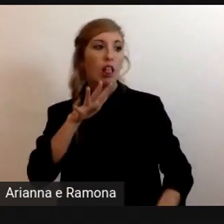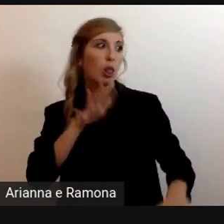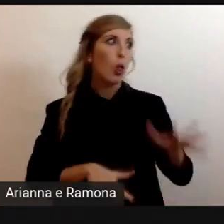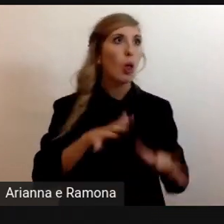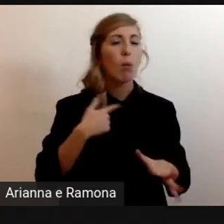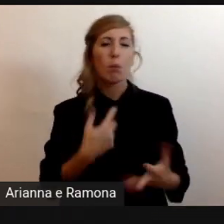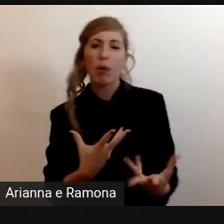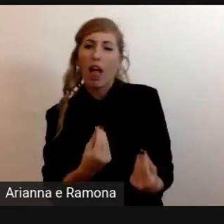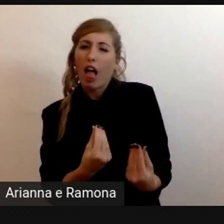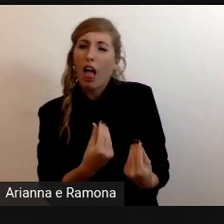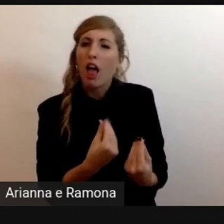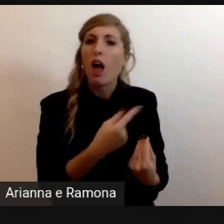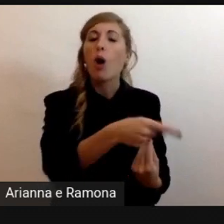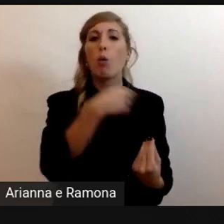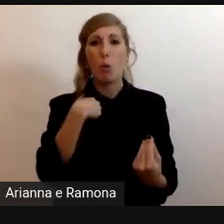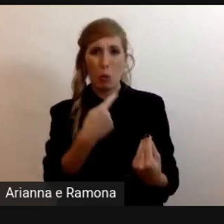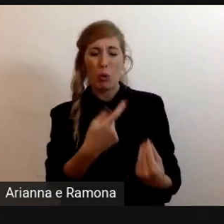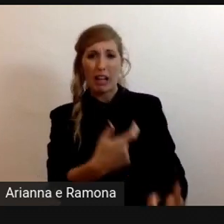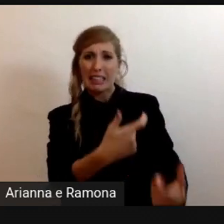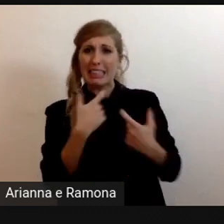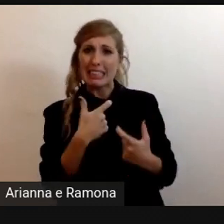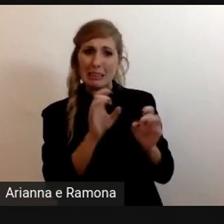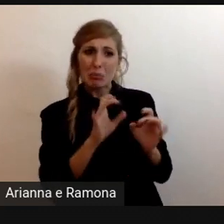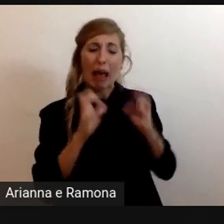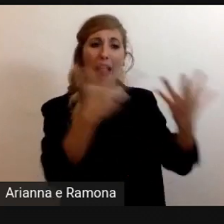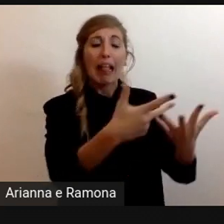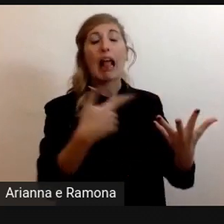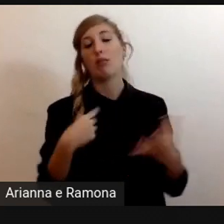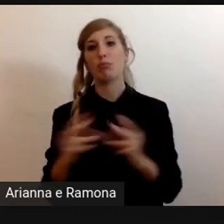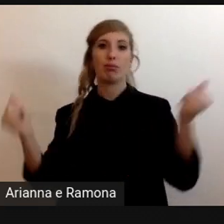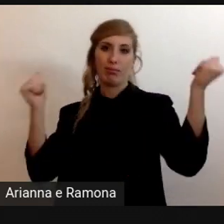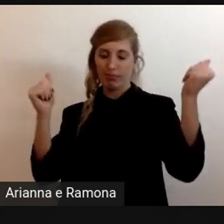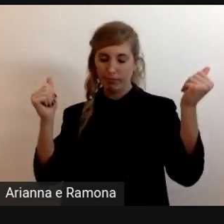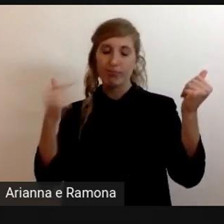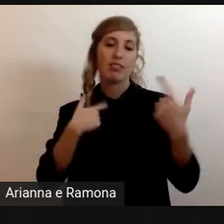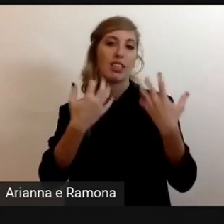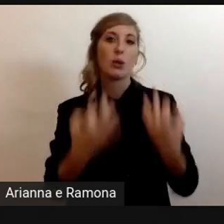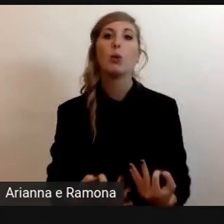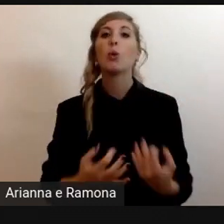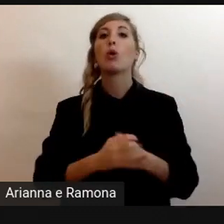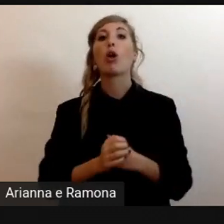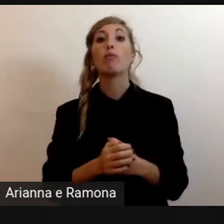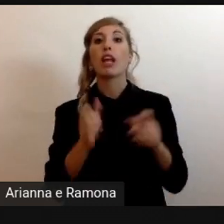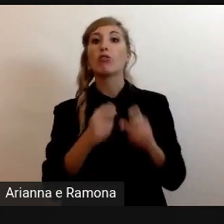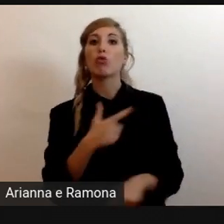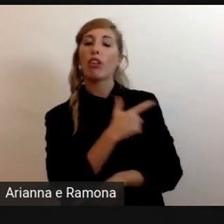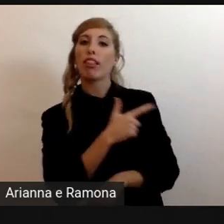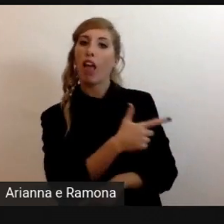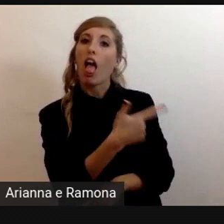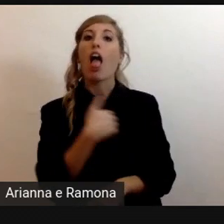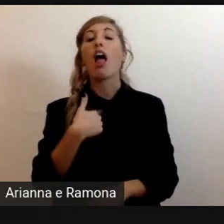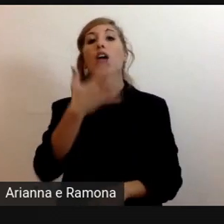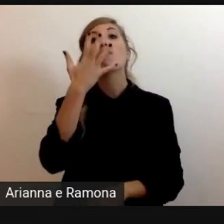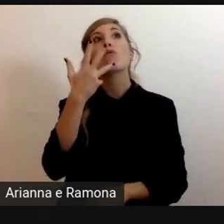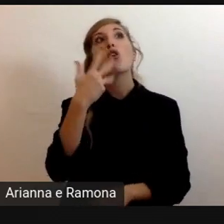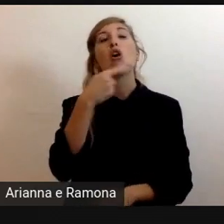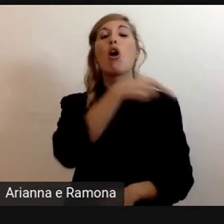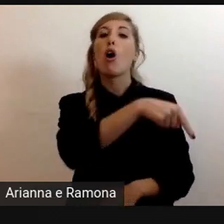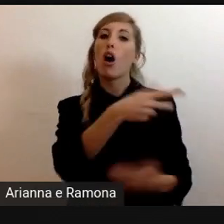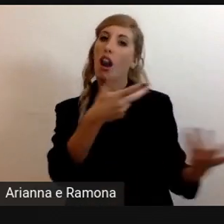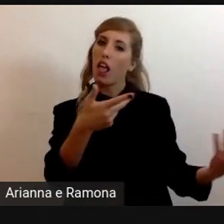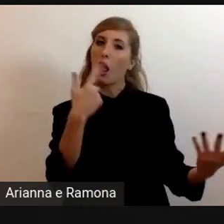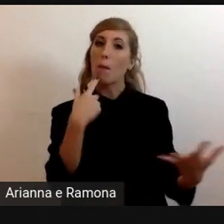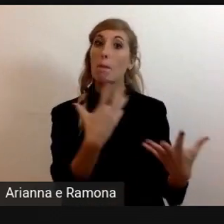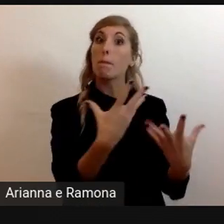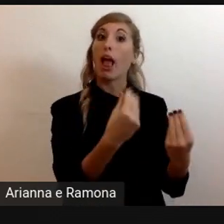paura in cui ci ha relegato questa pandemia le due città non sono non vogliono arretrare davanti alla